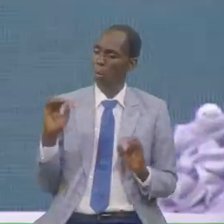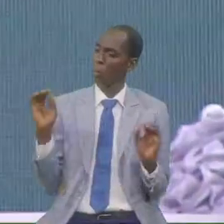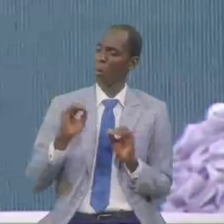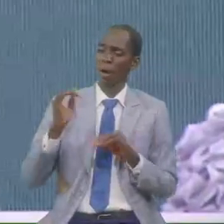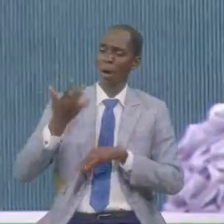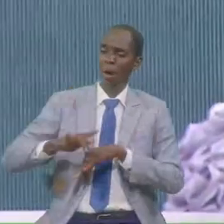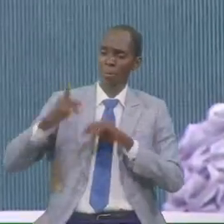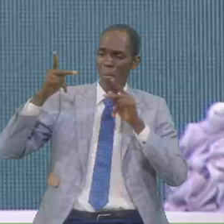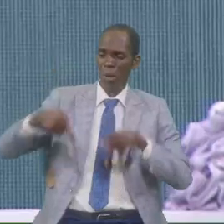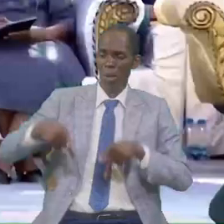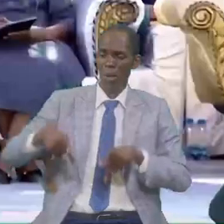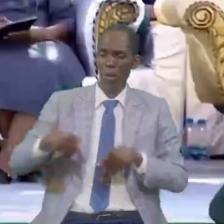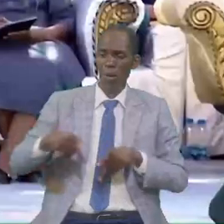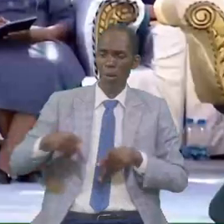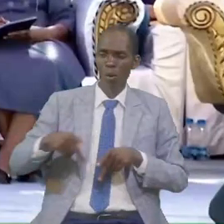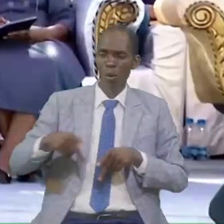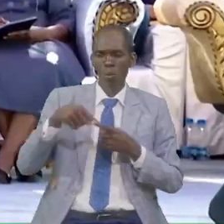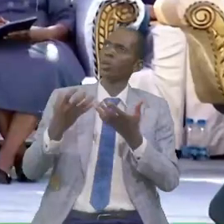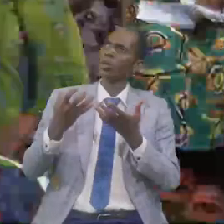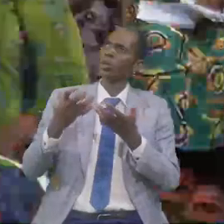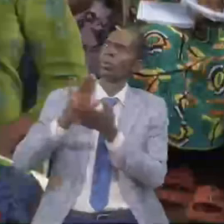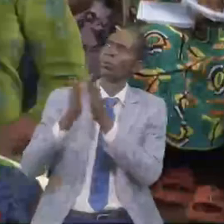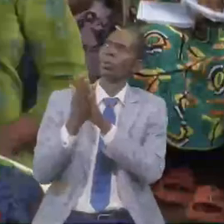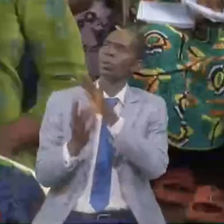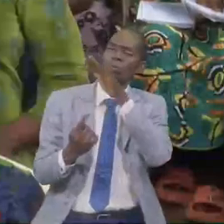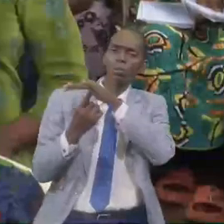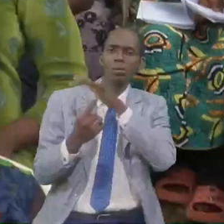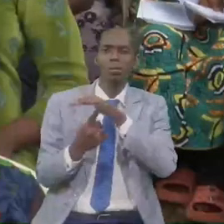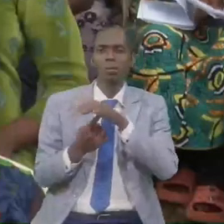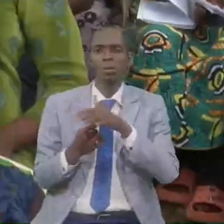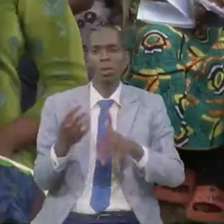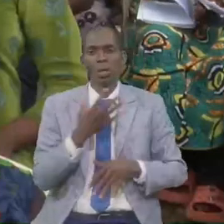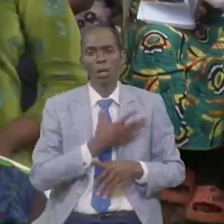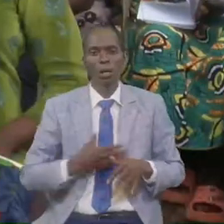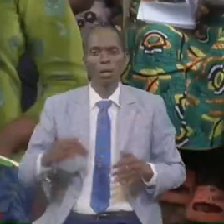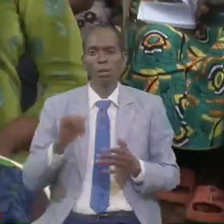Ah, il m'a appelé zéro alors que j'aspire à devenir héros. Il dit, viens.